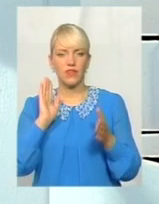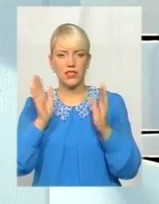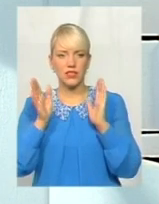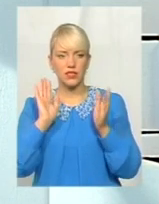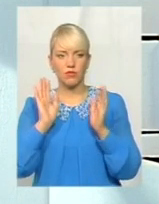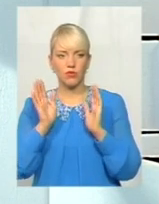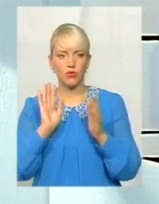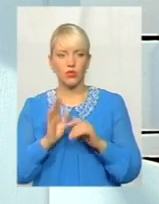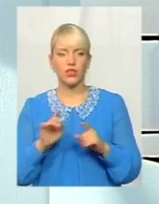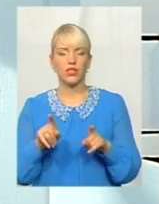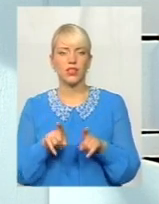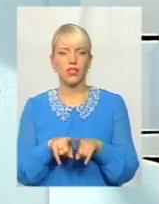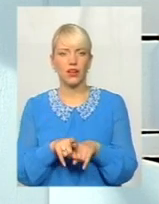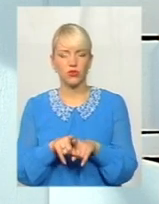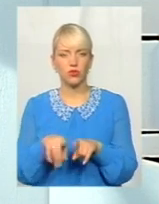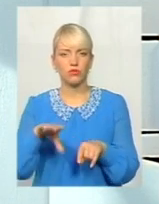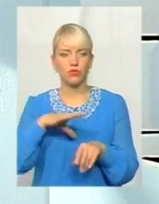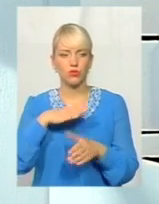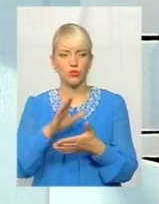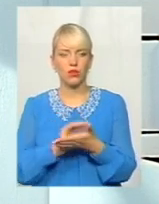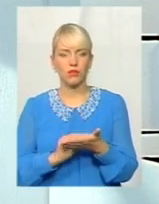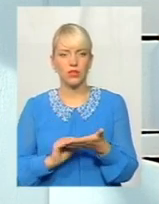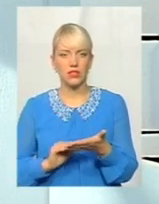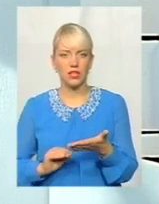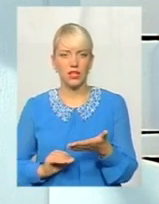Фейсбук-мережі. Також була написана